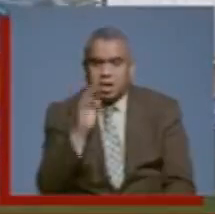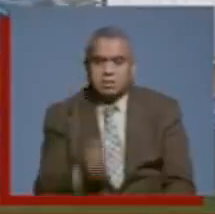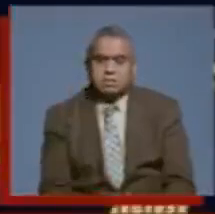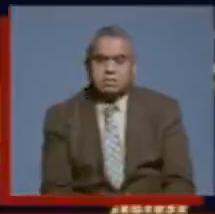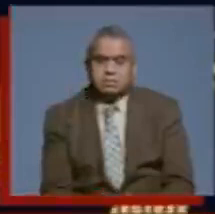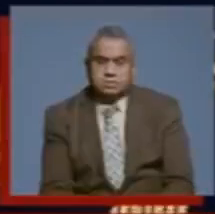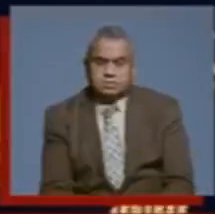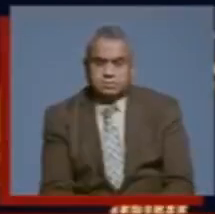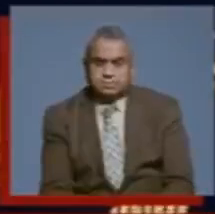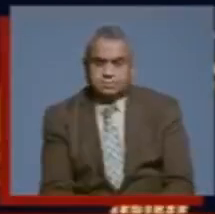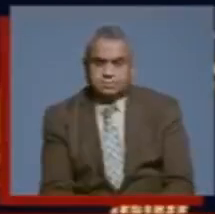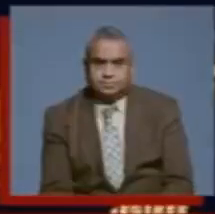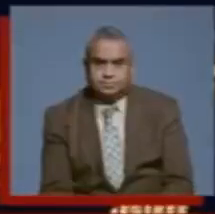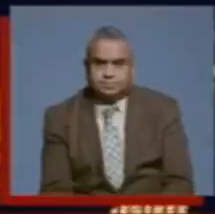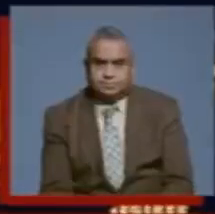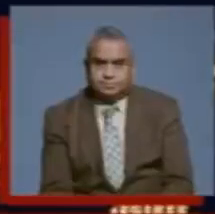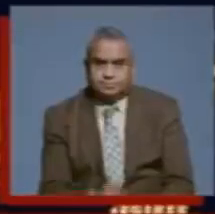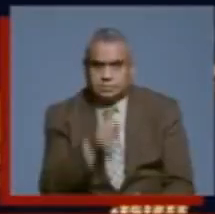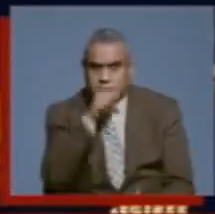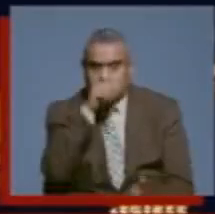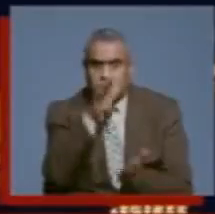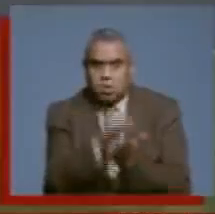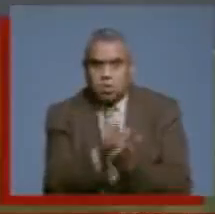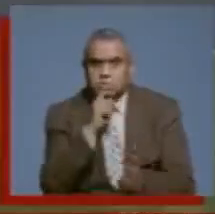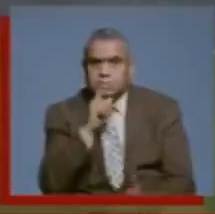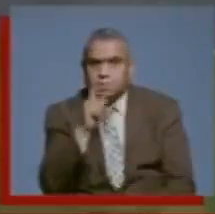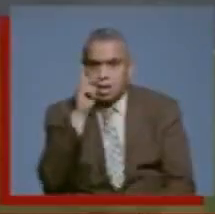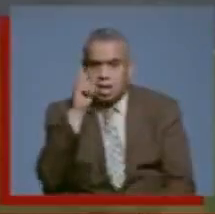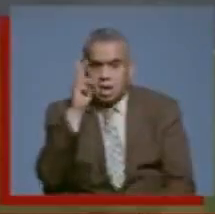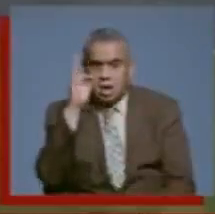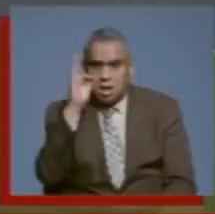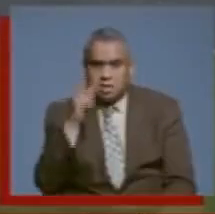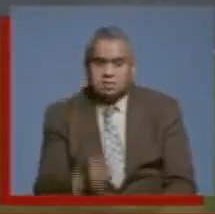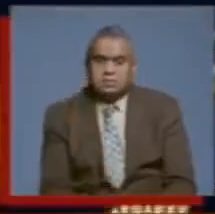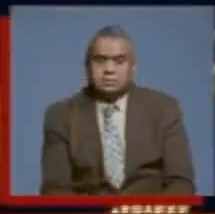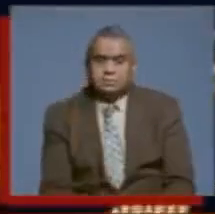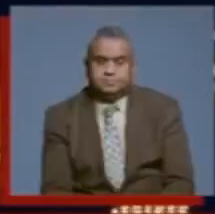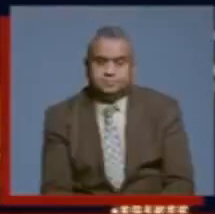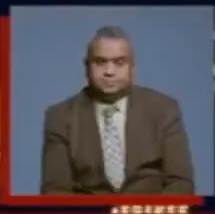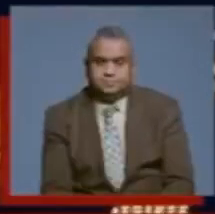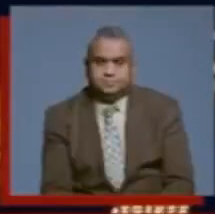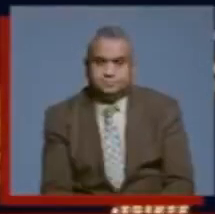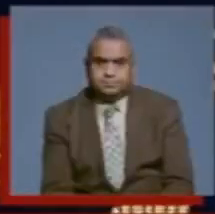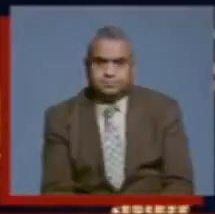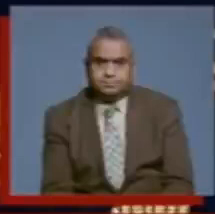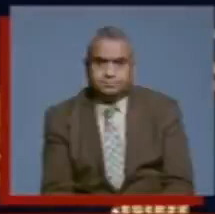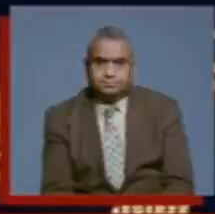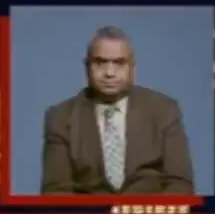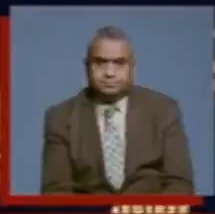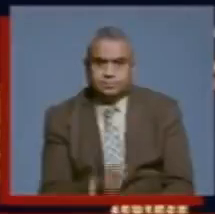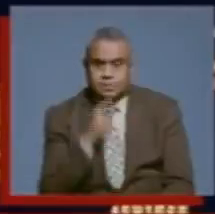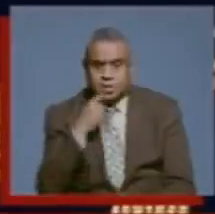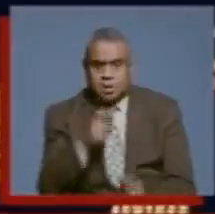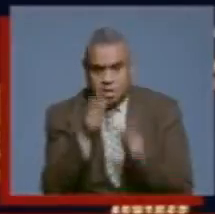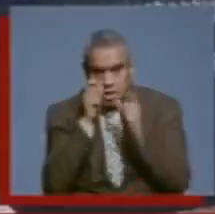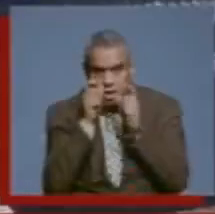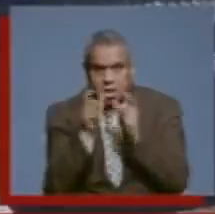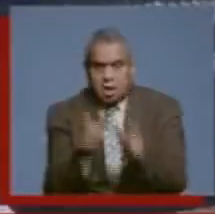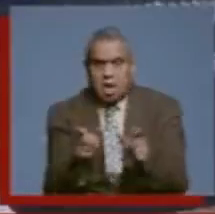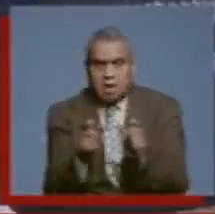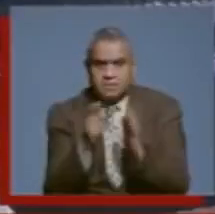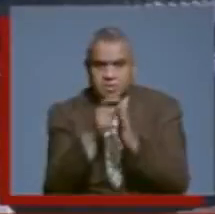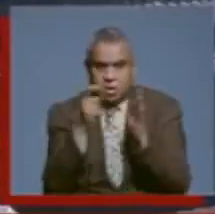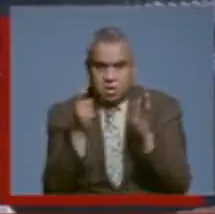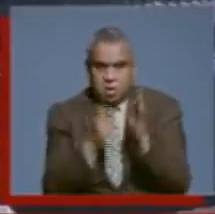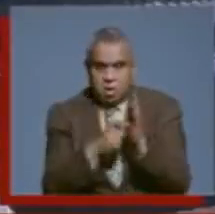العظيم. أقسم بالله العظيم. أقسم بالله العظيم. أن أحافظ على النظام الجمهوري.